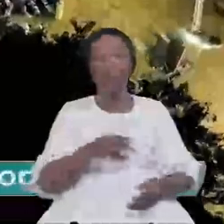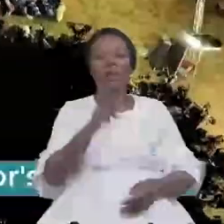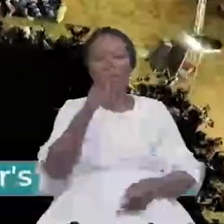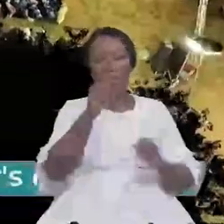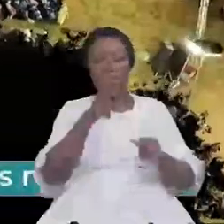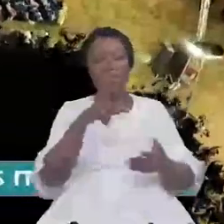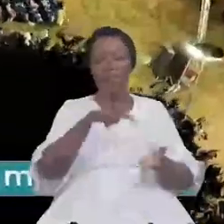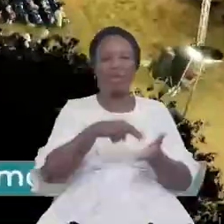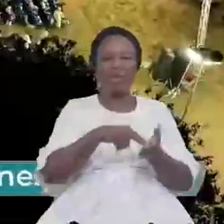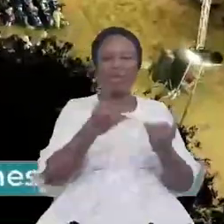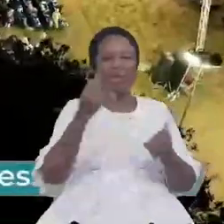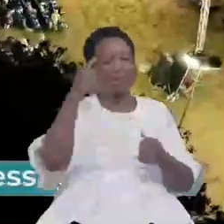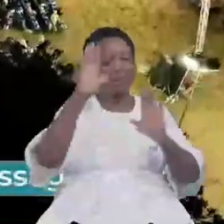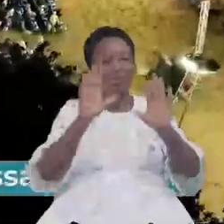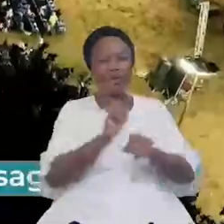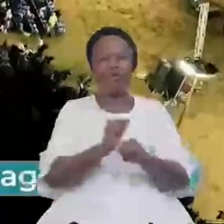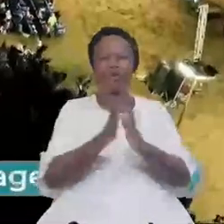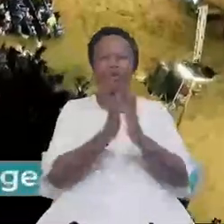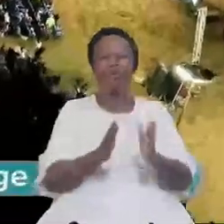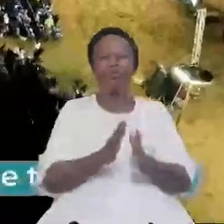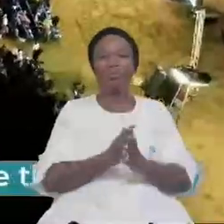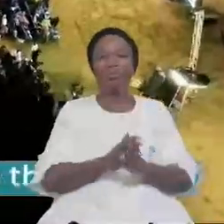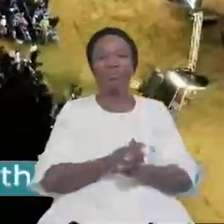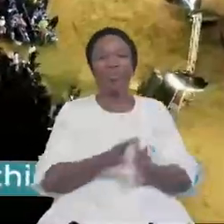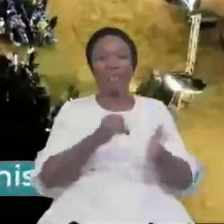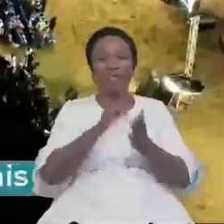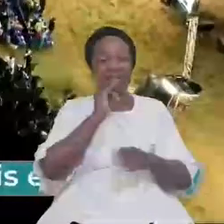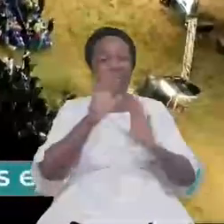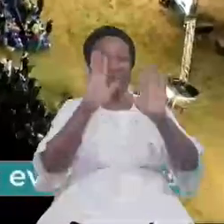Tenons-nous debout maintenant pour la prière de miracle.